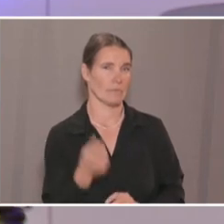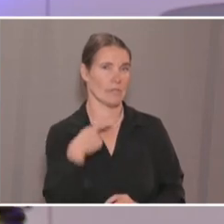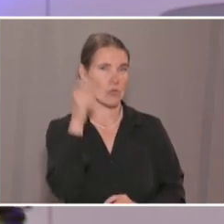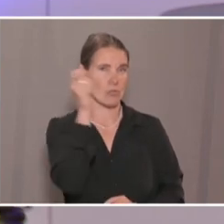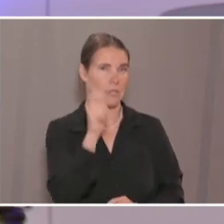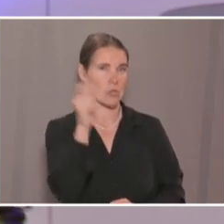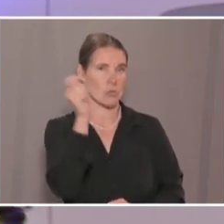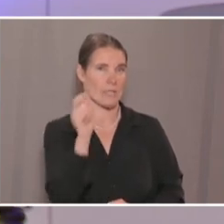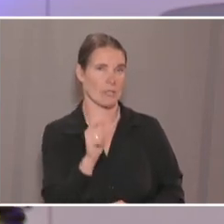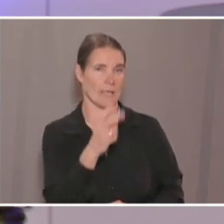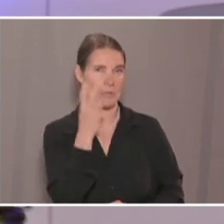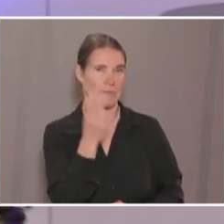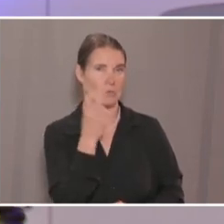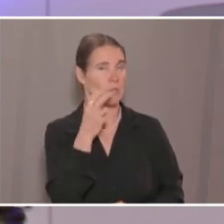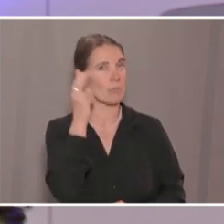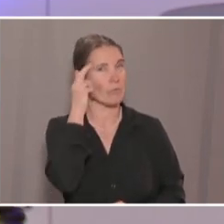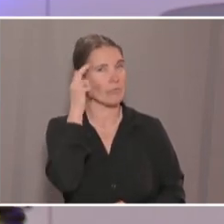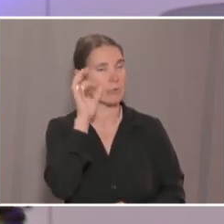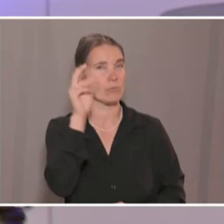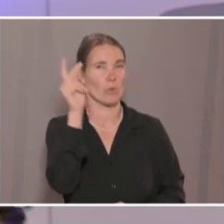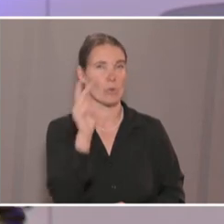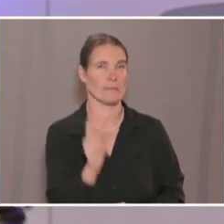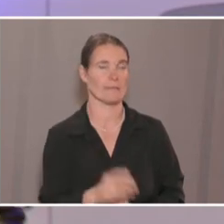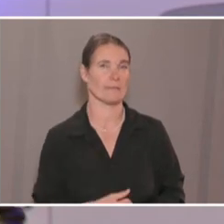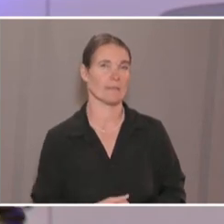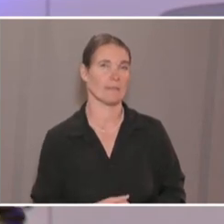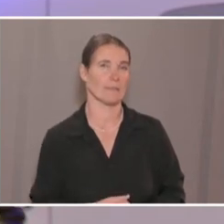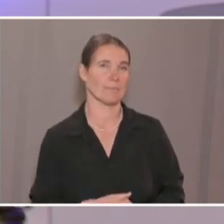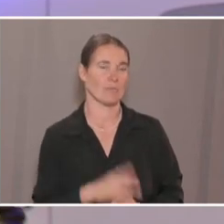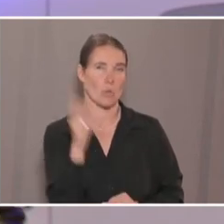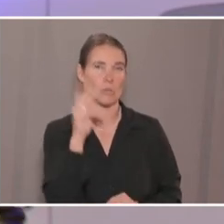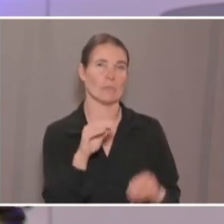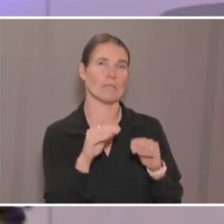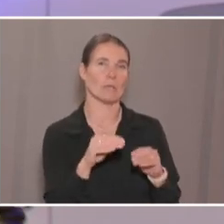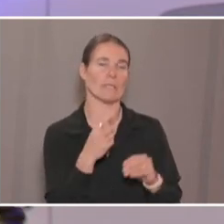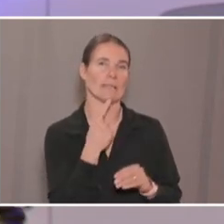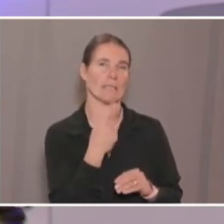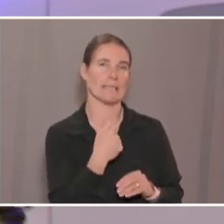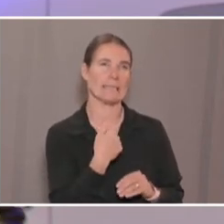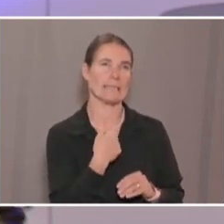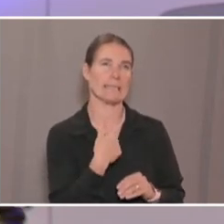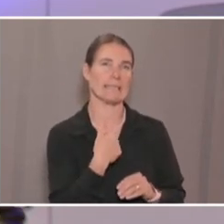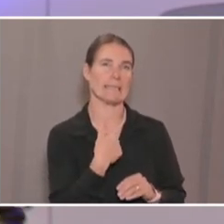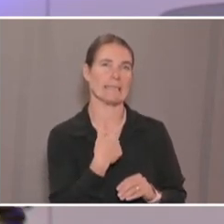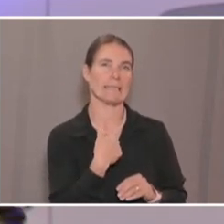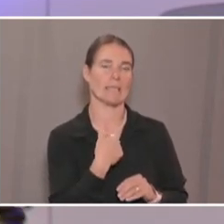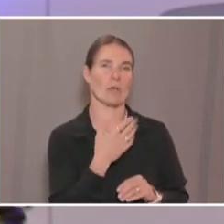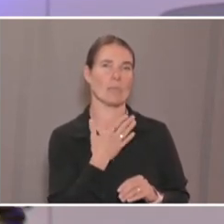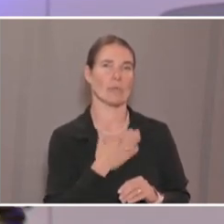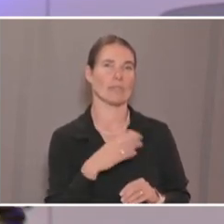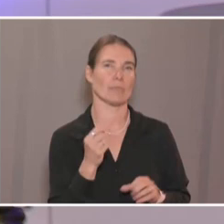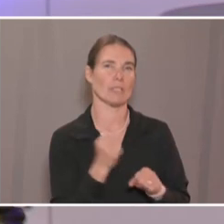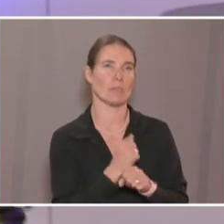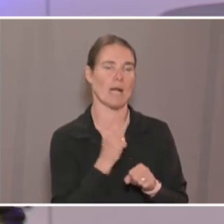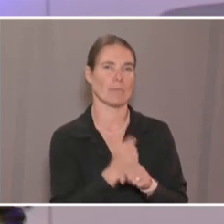mit einzubinden, hat unsere Professorin für Kunst, Bildende Kunst und Kunstpädagogik gesagt, ich würde mich gerne beteiligen